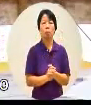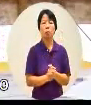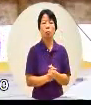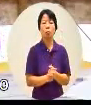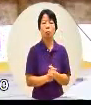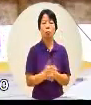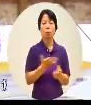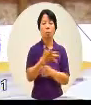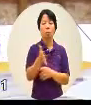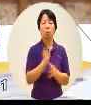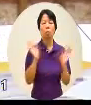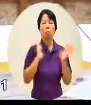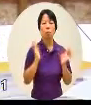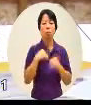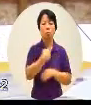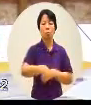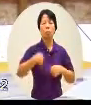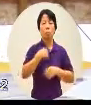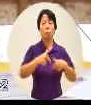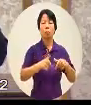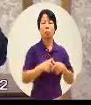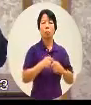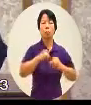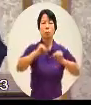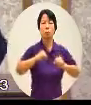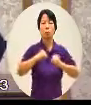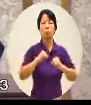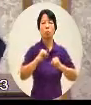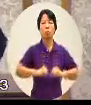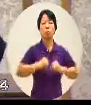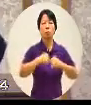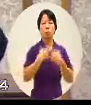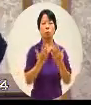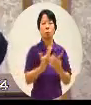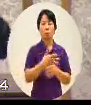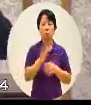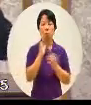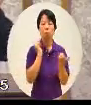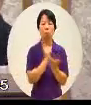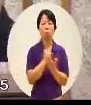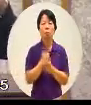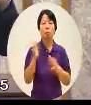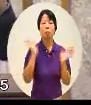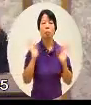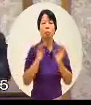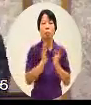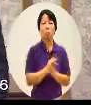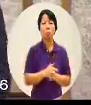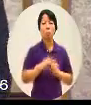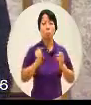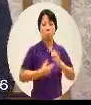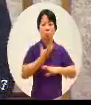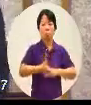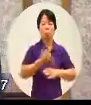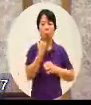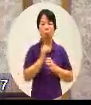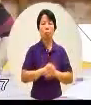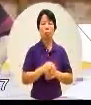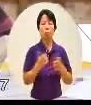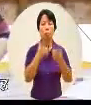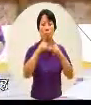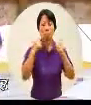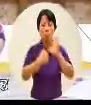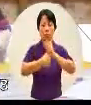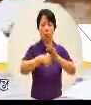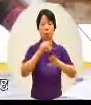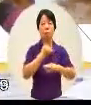孩子是一个身心健康的一个发展的方向，而且又不失那每一个孩子有潜能的部分，有突破天的一个机会。 好，谢谢局长哦，局长，我